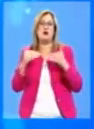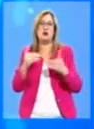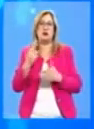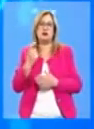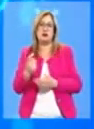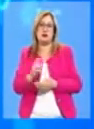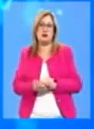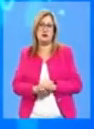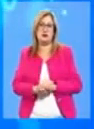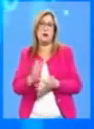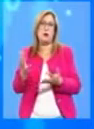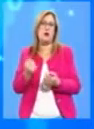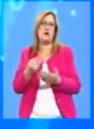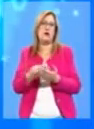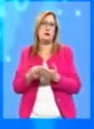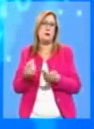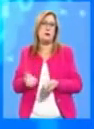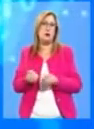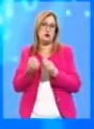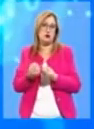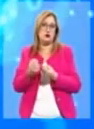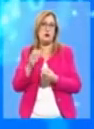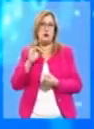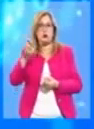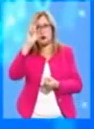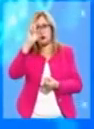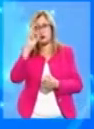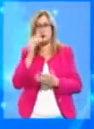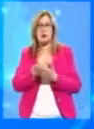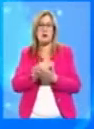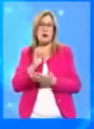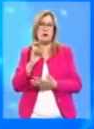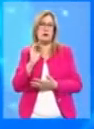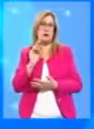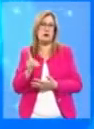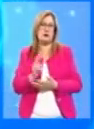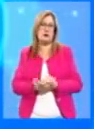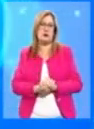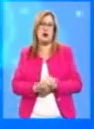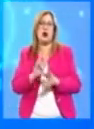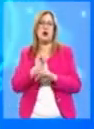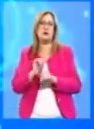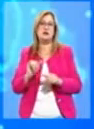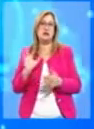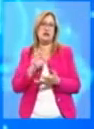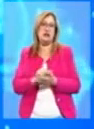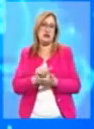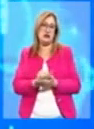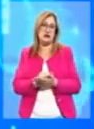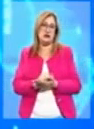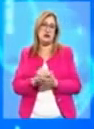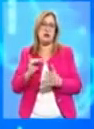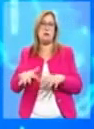жаппай кәсіпкерлікті дамыту бағдарламасы бойынша қаржылай қолдауға ие болған. Осы қаржы қажетті жабдықтарды сатып алған іскер жандар енді